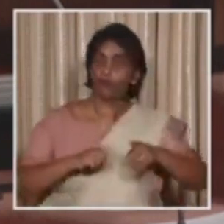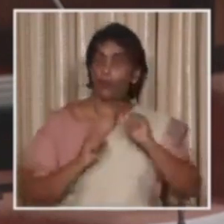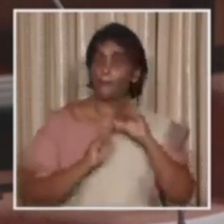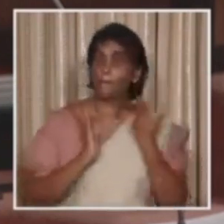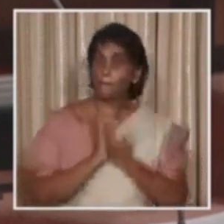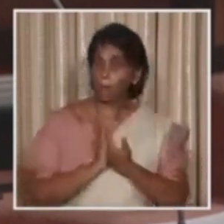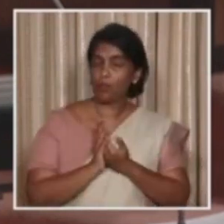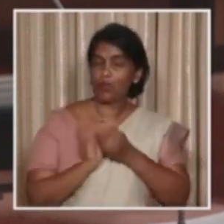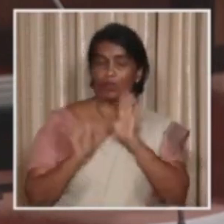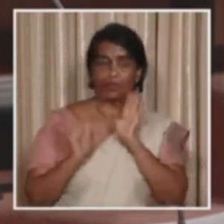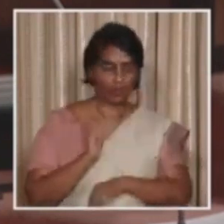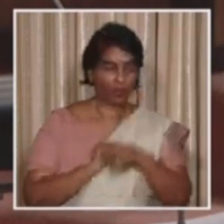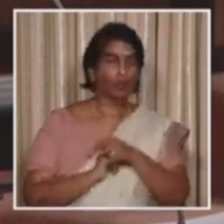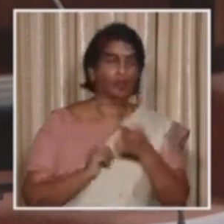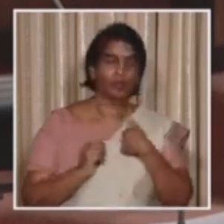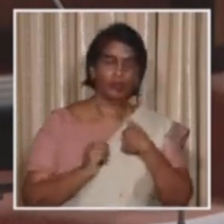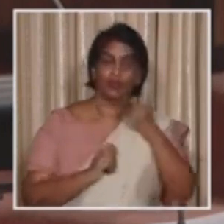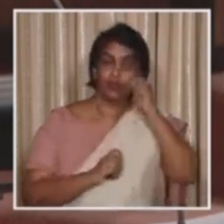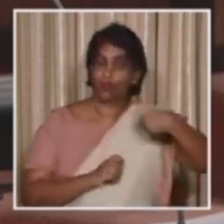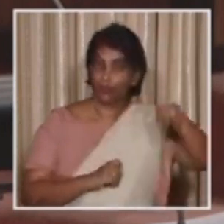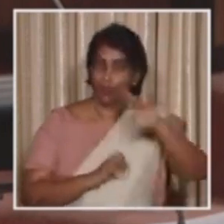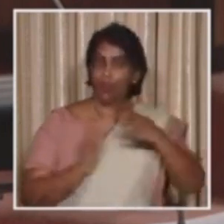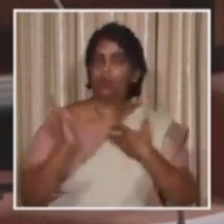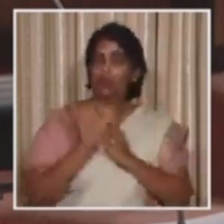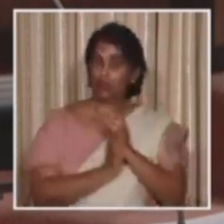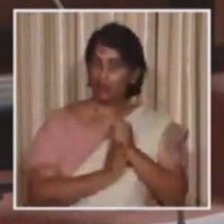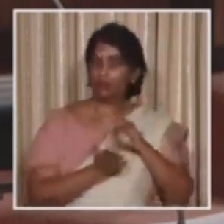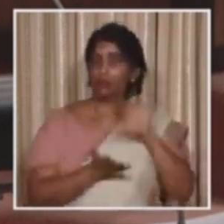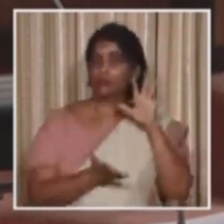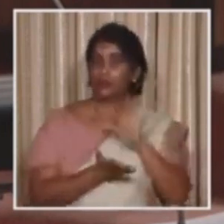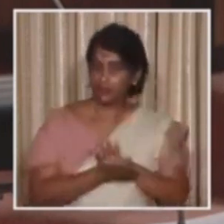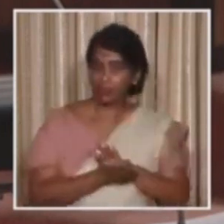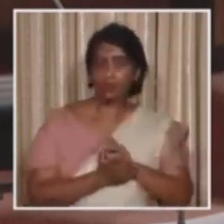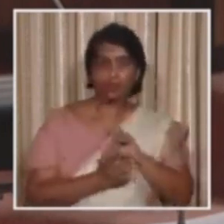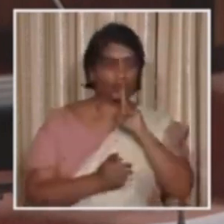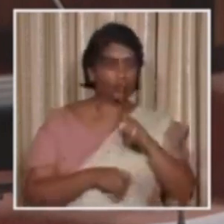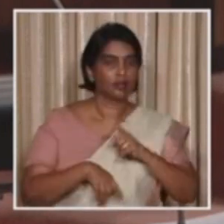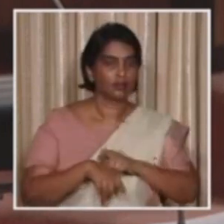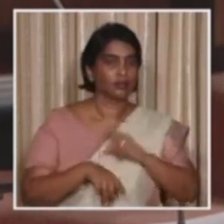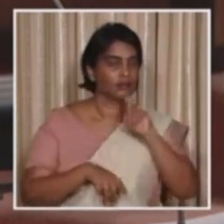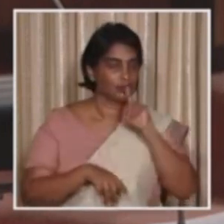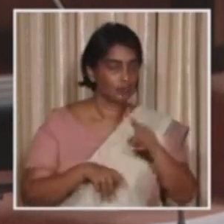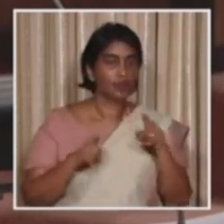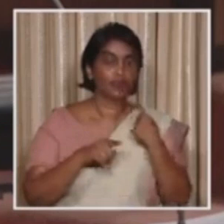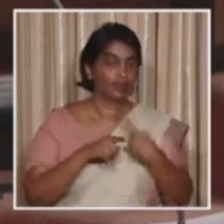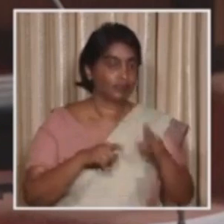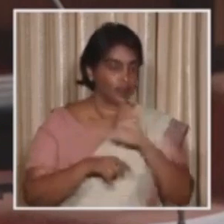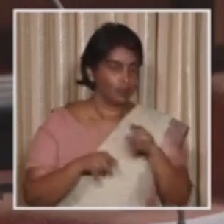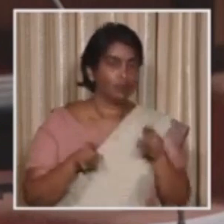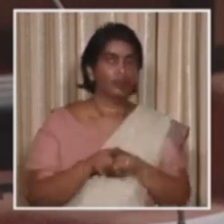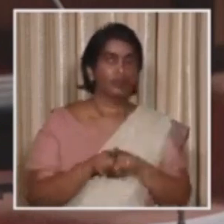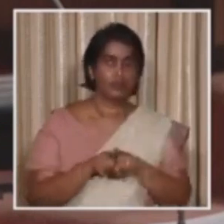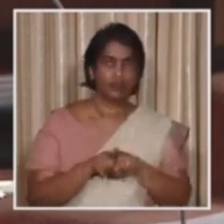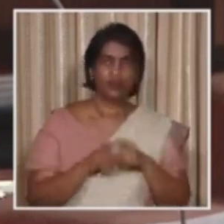அவர்களுக்கு கிடைக்கின்ற வாய்ப்புகளை உருவாக்க வேண்டும் என்று நான் இச்சந்தர்ப்பத்திலே கேட்டுக்கொள்கிறேன். அது மட்டுமல்ல, தலைமை